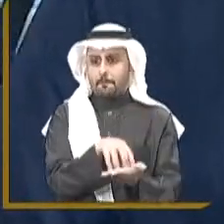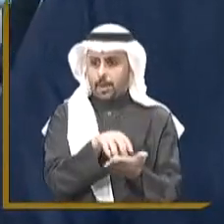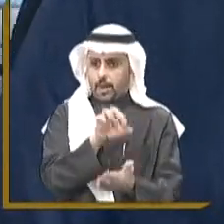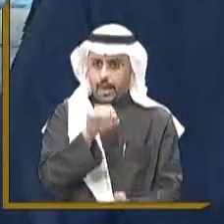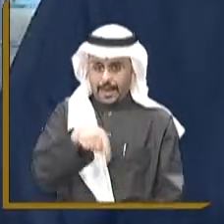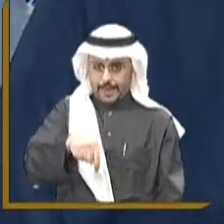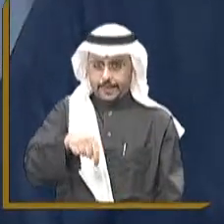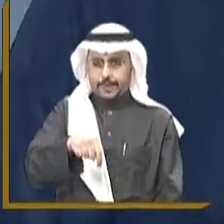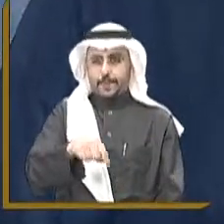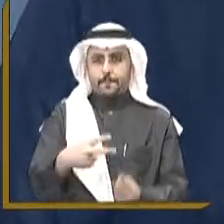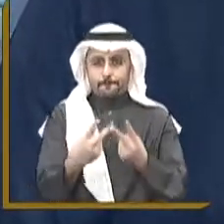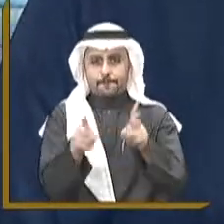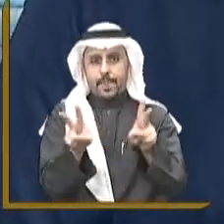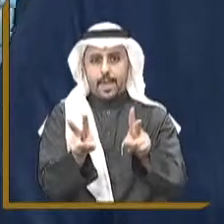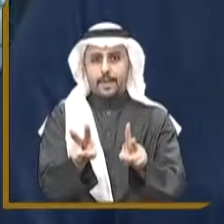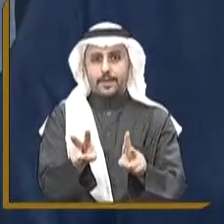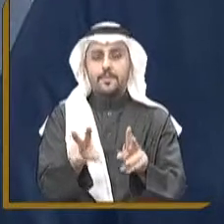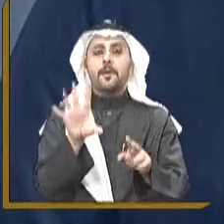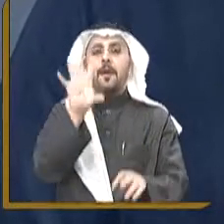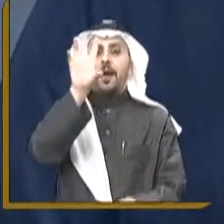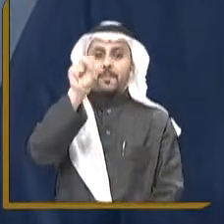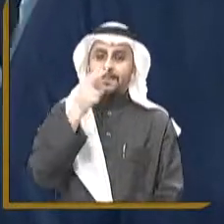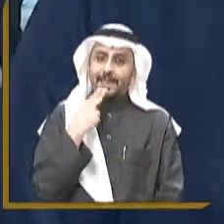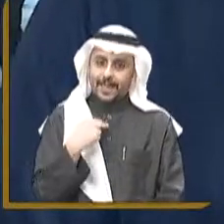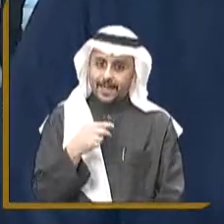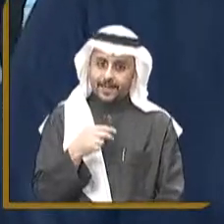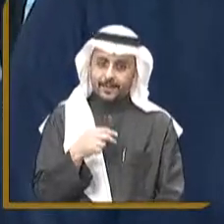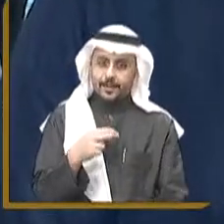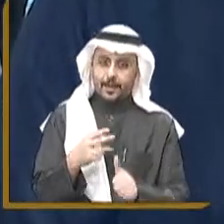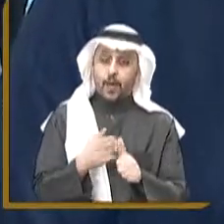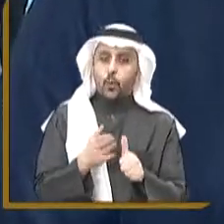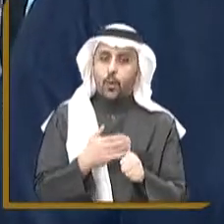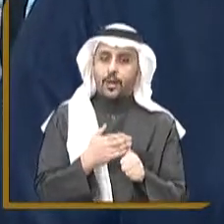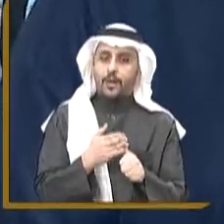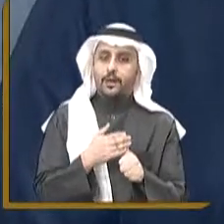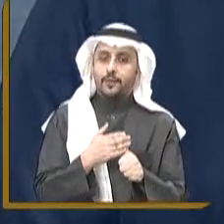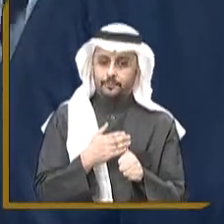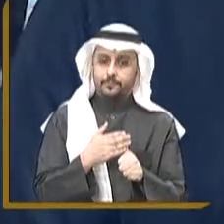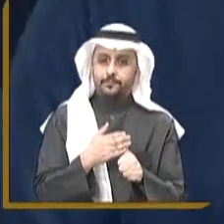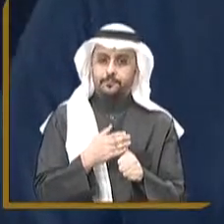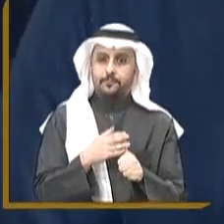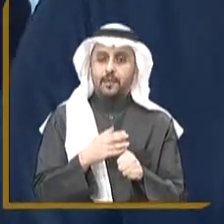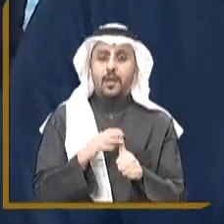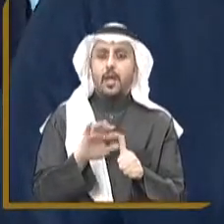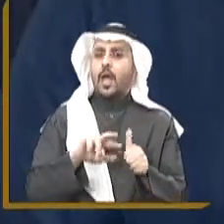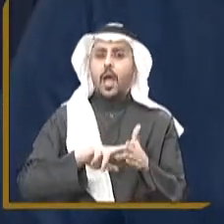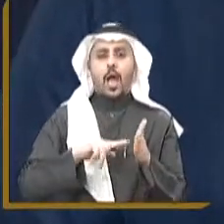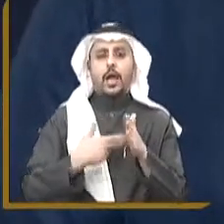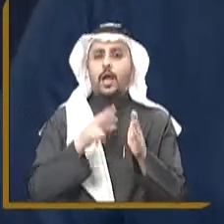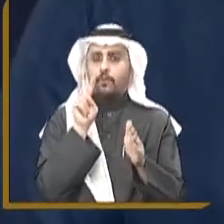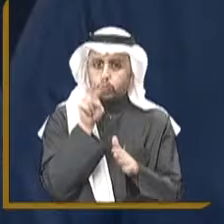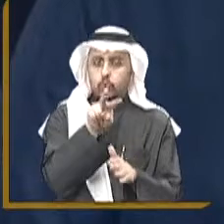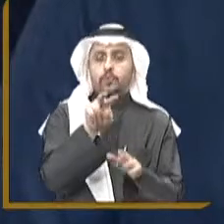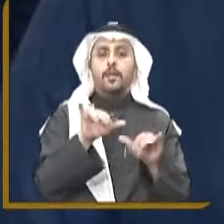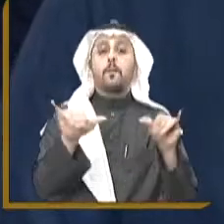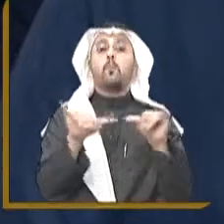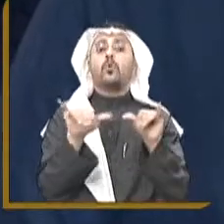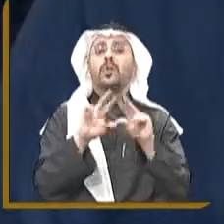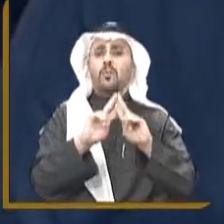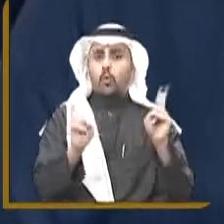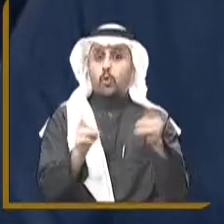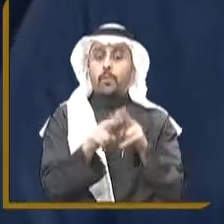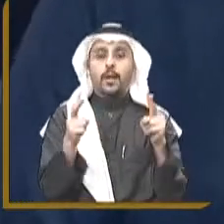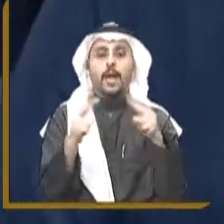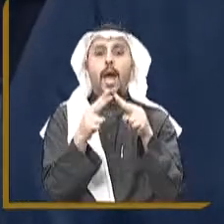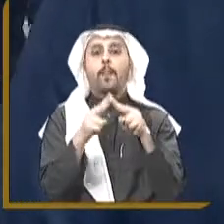سليمان، بداية مساء الخير، وضعنا بمزيد من التفاصيل حول هذا الملتقى وما تم